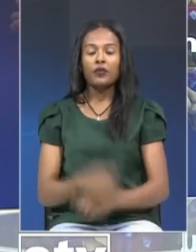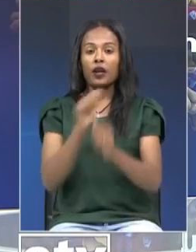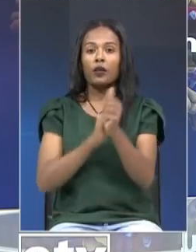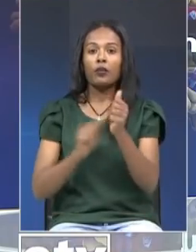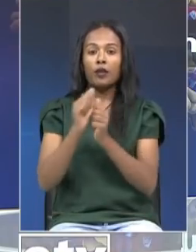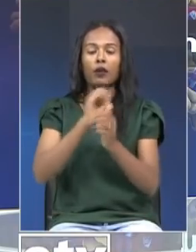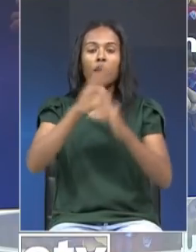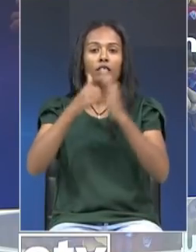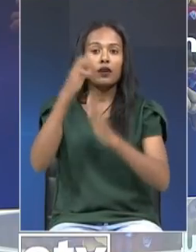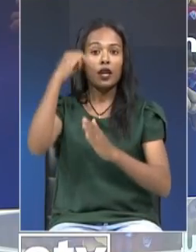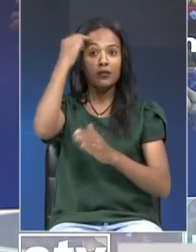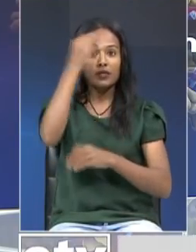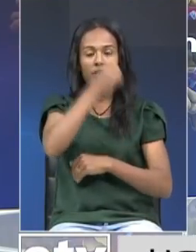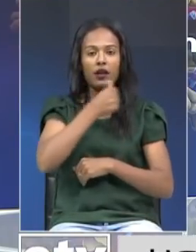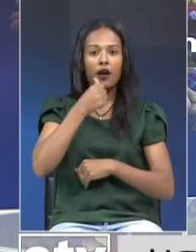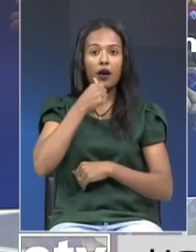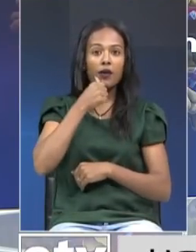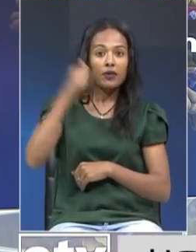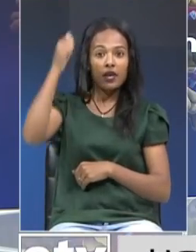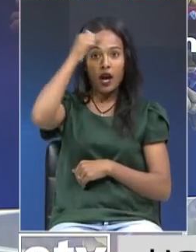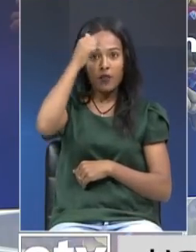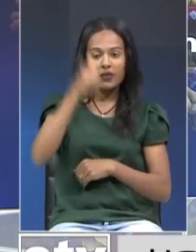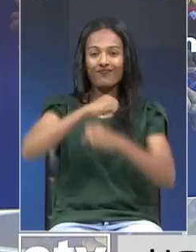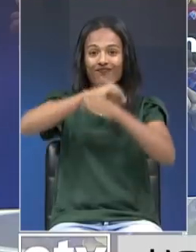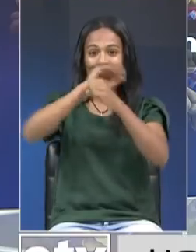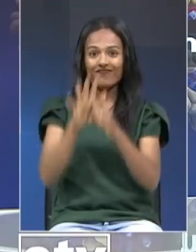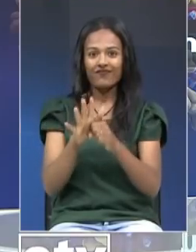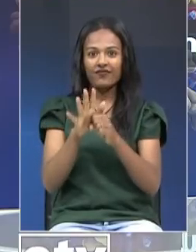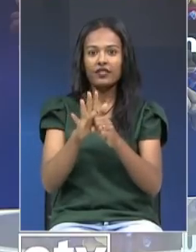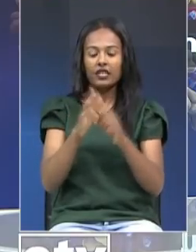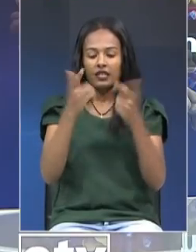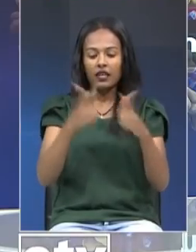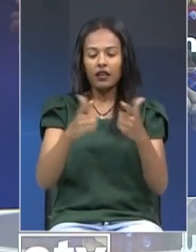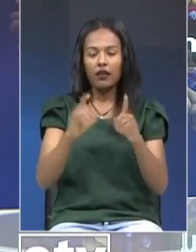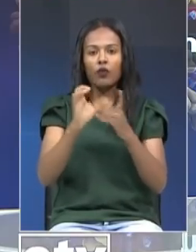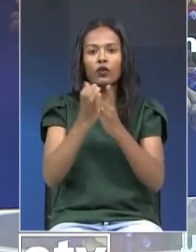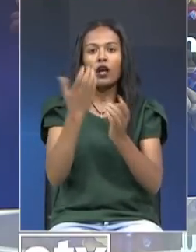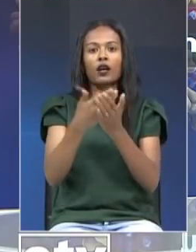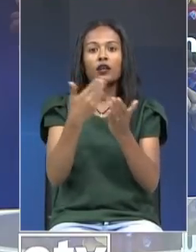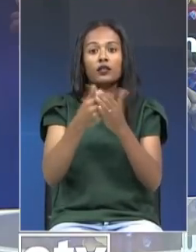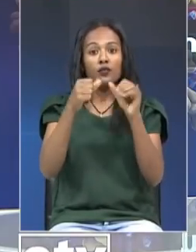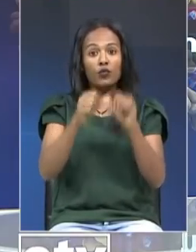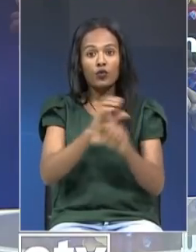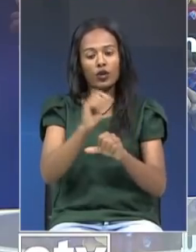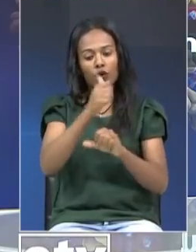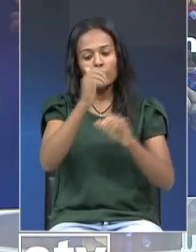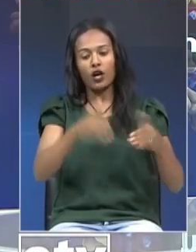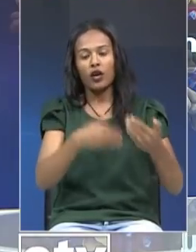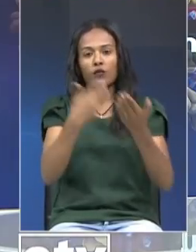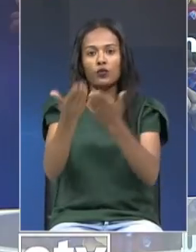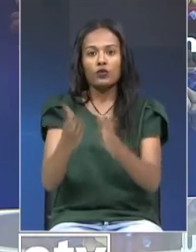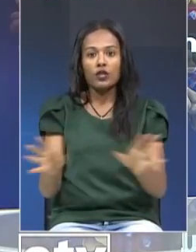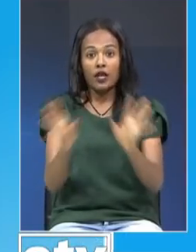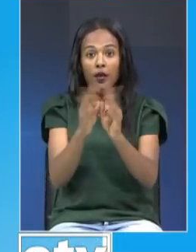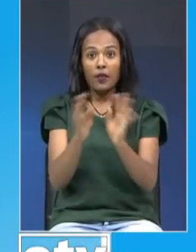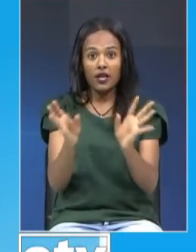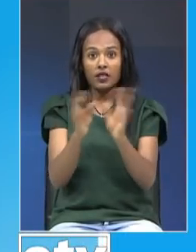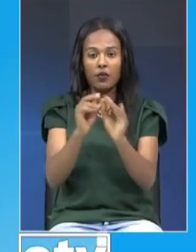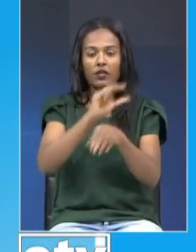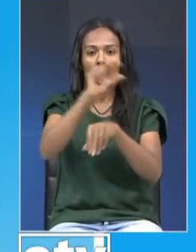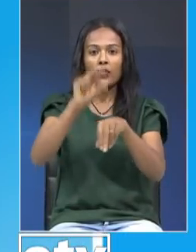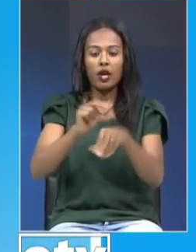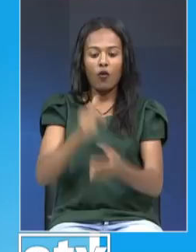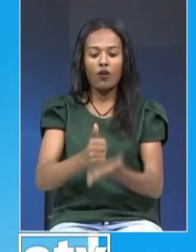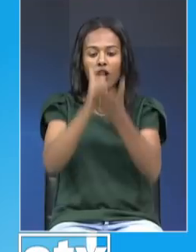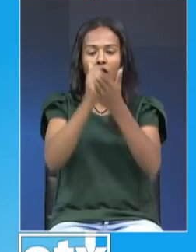በቅድሚያም ጠቅላይ ሚኒስትር አብይ አህመድ ለኮቪድ-19 ድንገተኛ ሁኔታ ዝግጅት የሚውል ገንዘብና ሌሎች አቅርቦቶችን የሚያሰባስብ ብሔራዊ